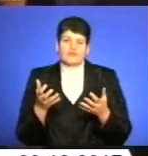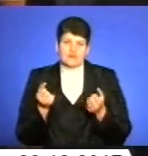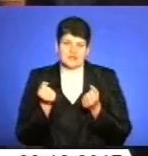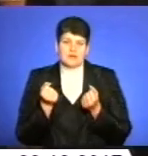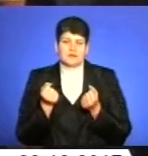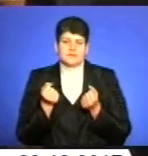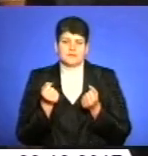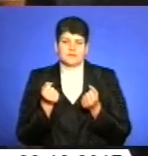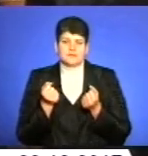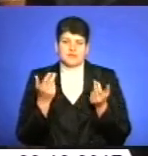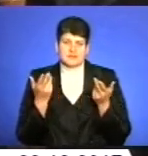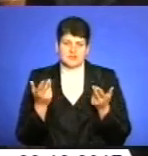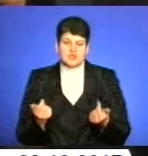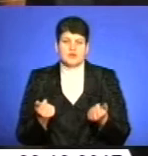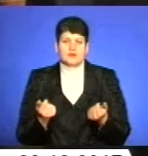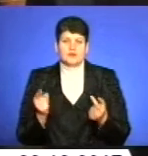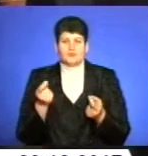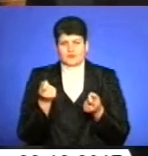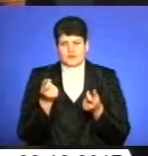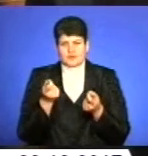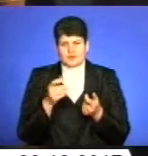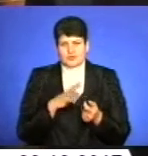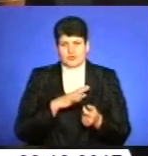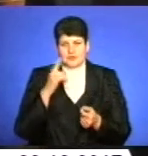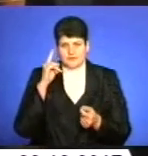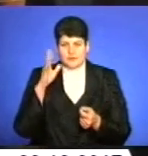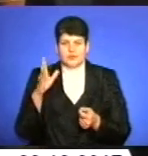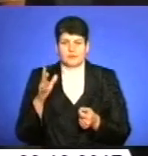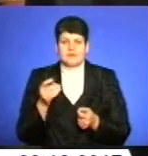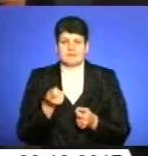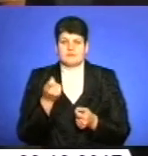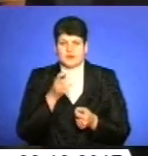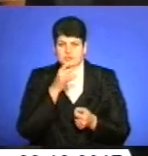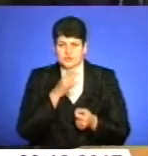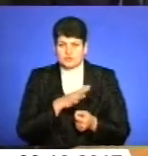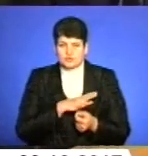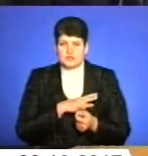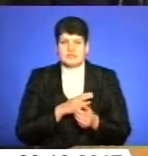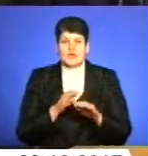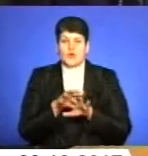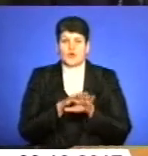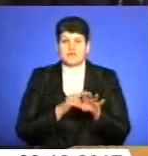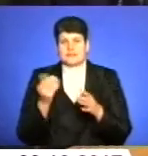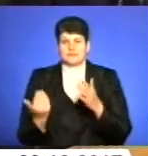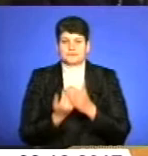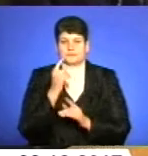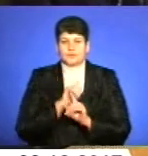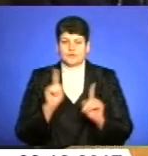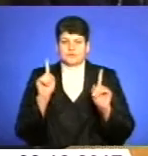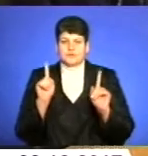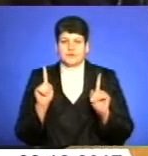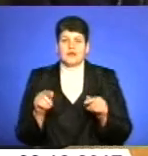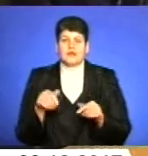таку трошки, щоб була відома, тому що в нас мало було часу. Це «Рукавичка на новий лад». Також у рамках другого